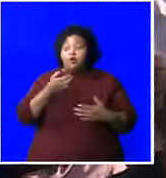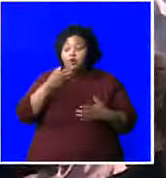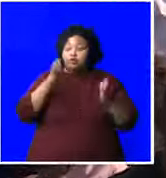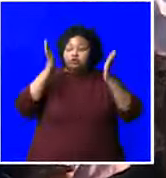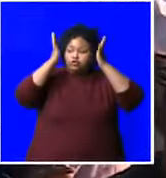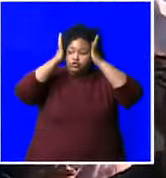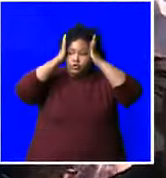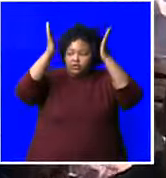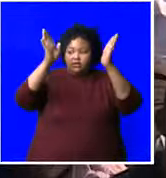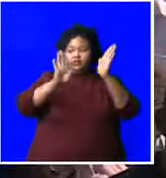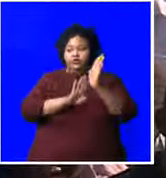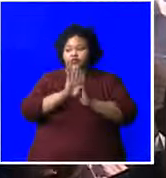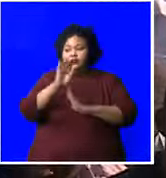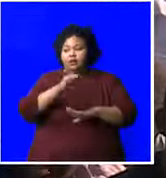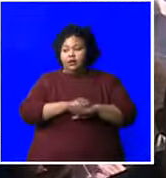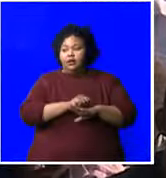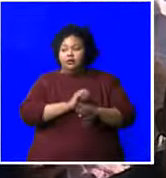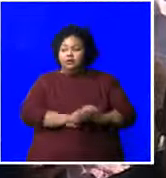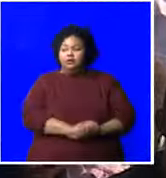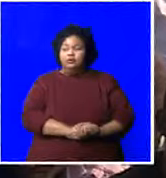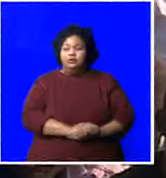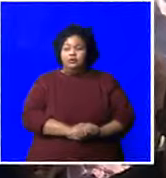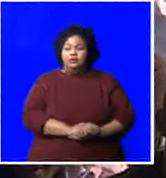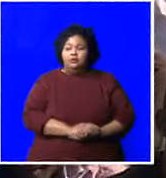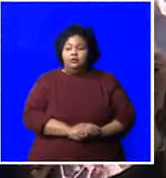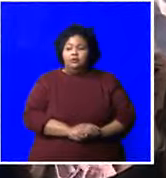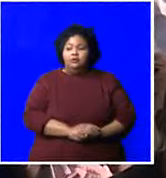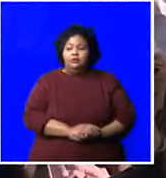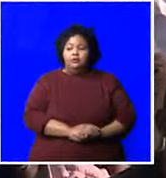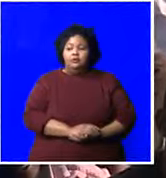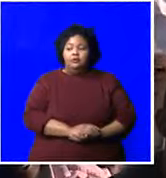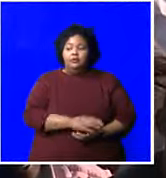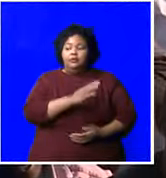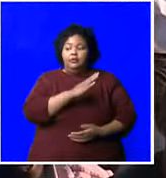wena wafakathi. Ungambuki.